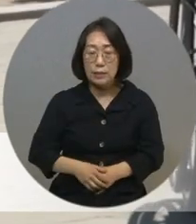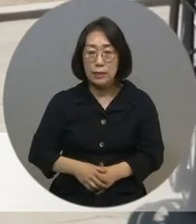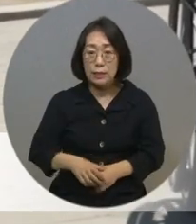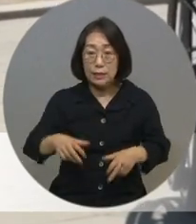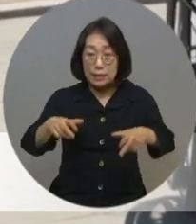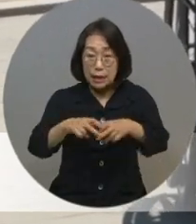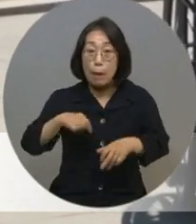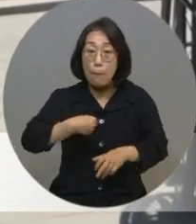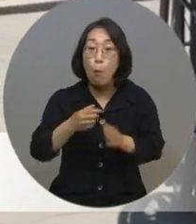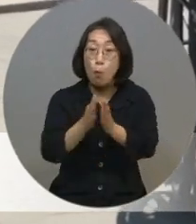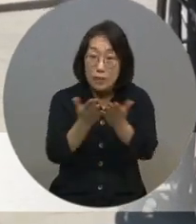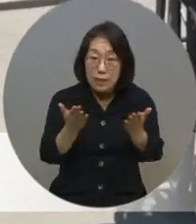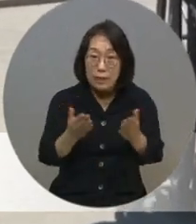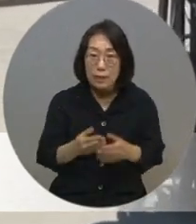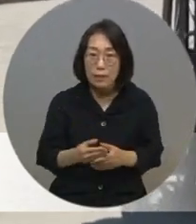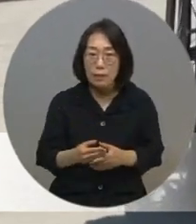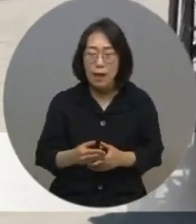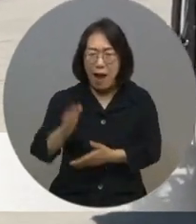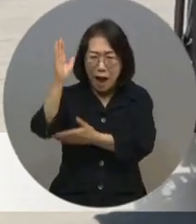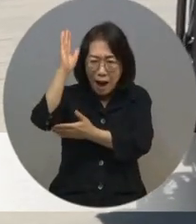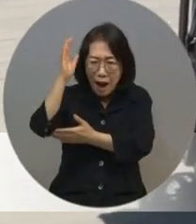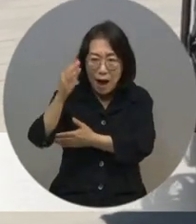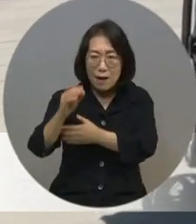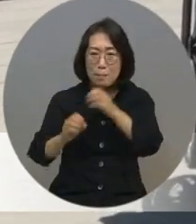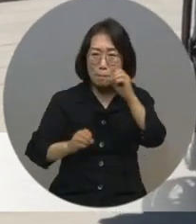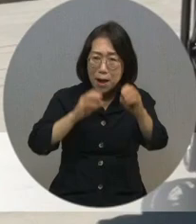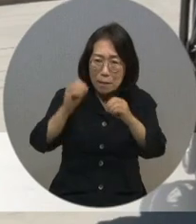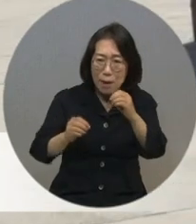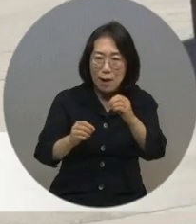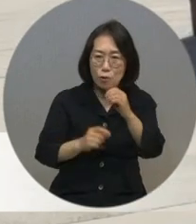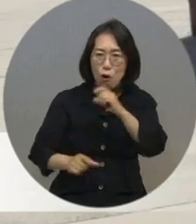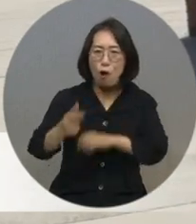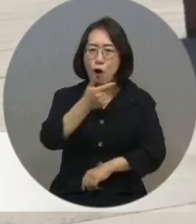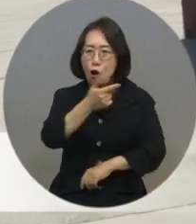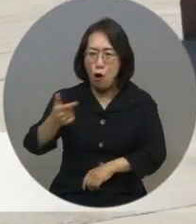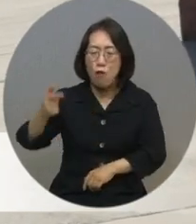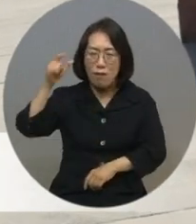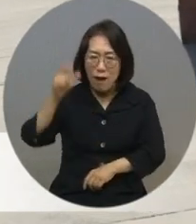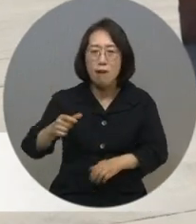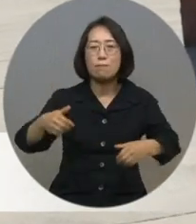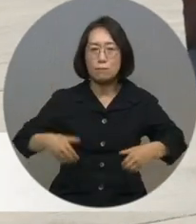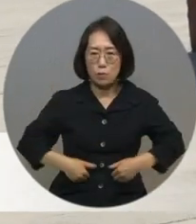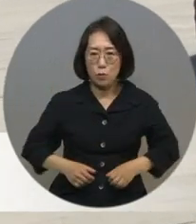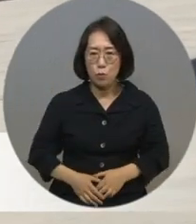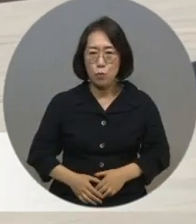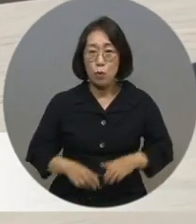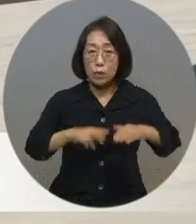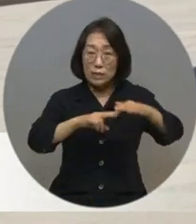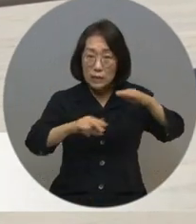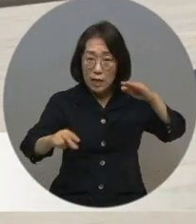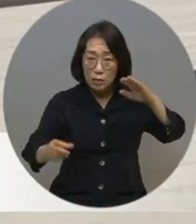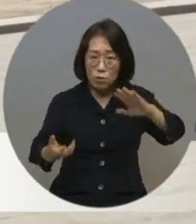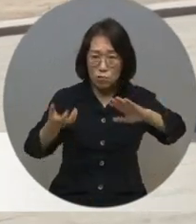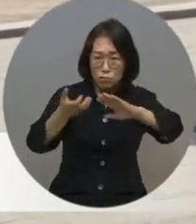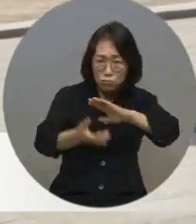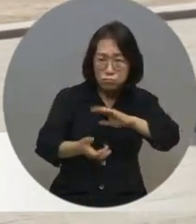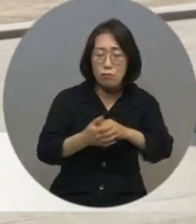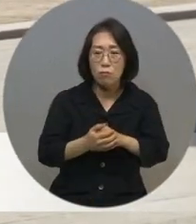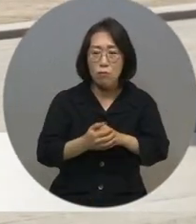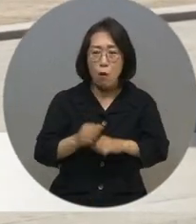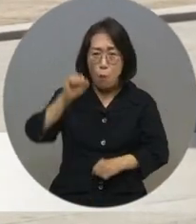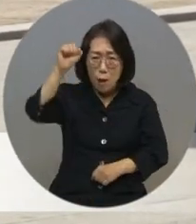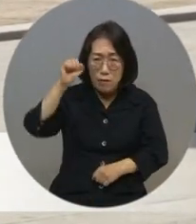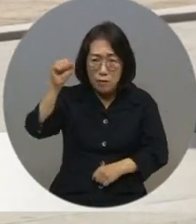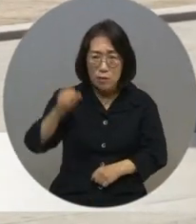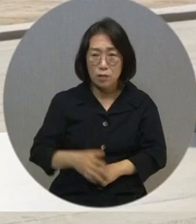당사자들의 목소리가 더 커져야 됩니다. 전장에는 지하철 승강장에서 지금도 외치고